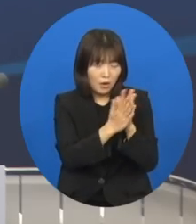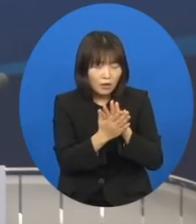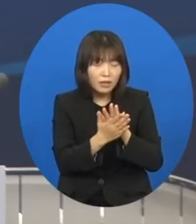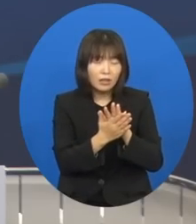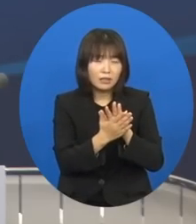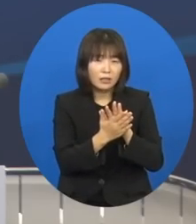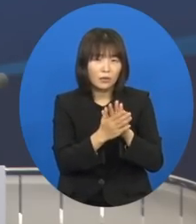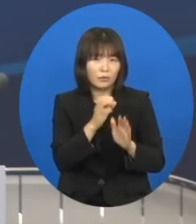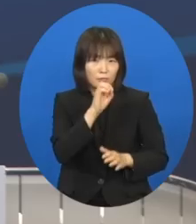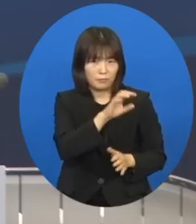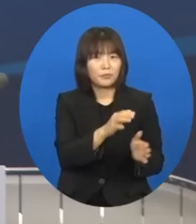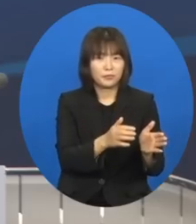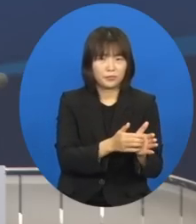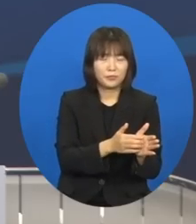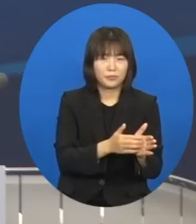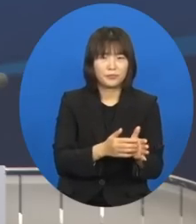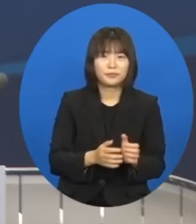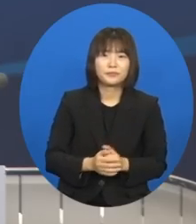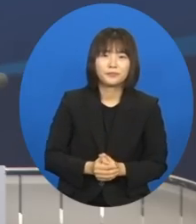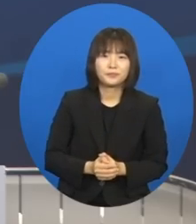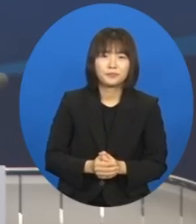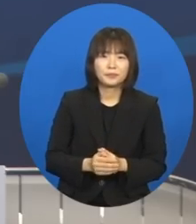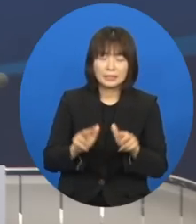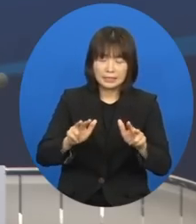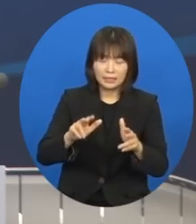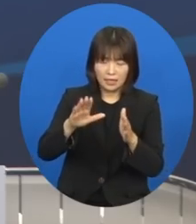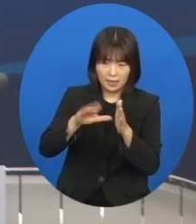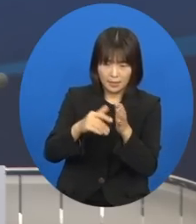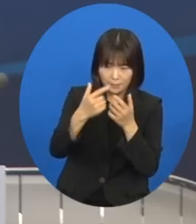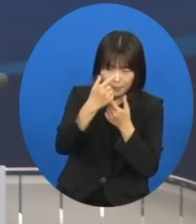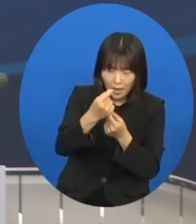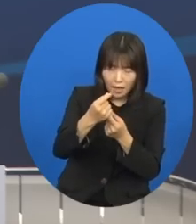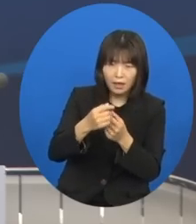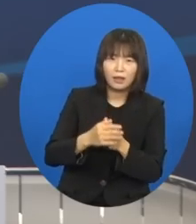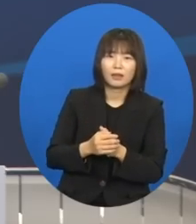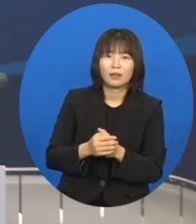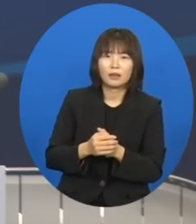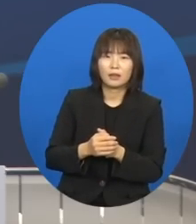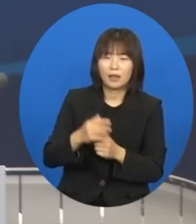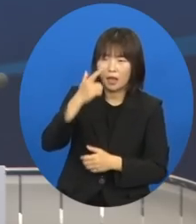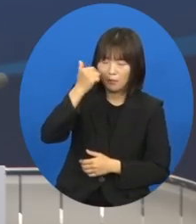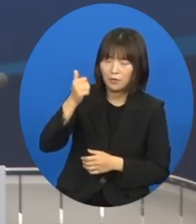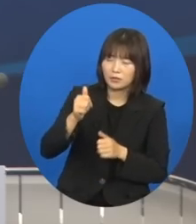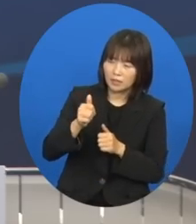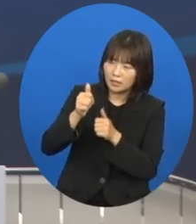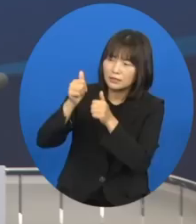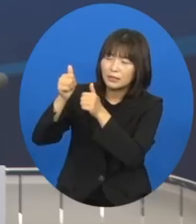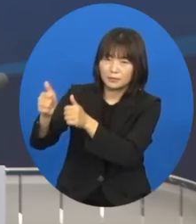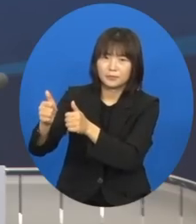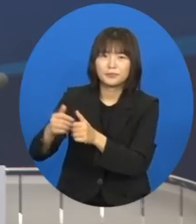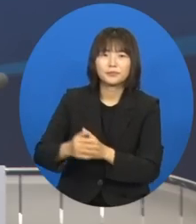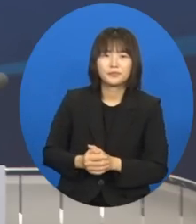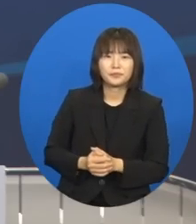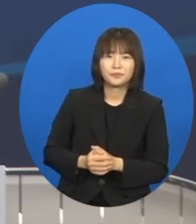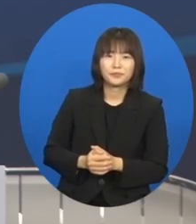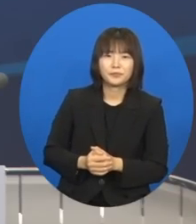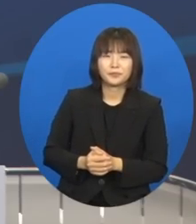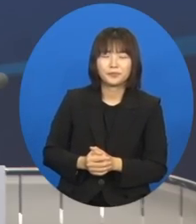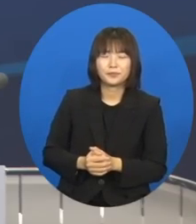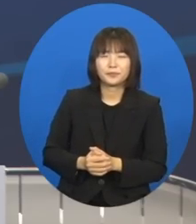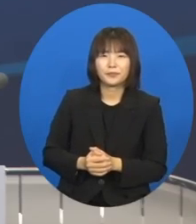때가 되어서 아바마마에게 갑시다. 나의 나라 백성들이 왕자가 신부를 찾아오기를 지금 고대하고 있다.